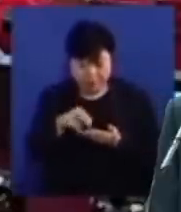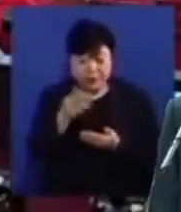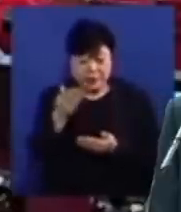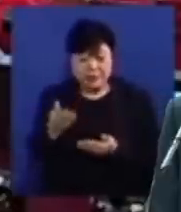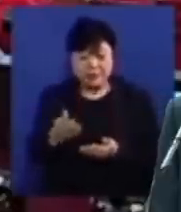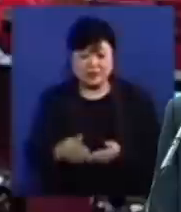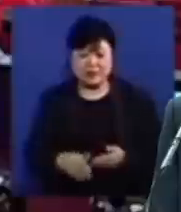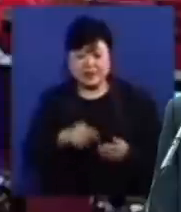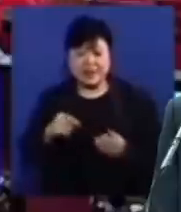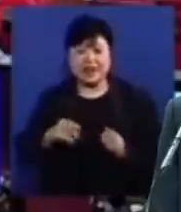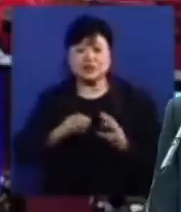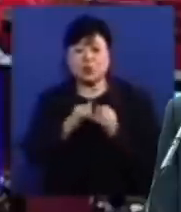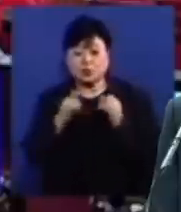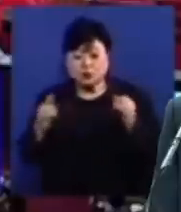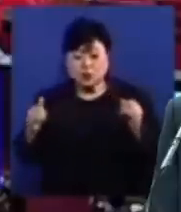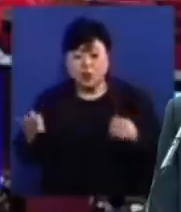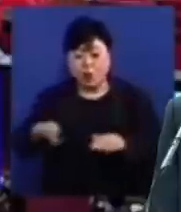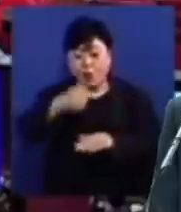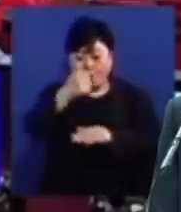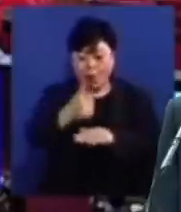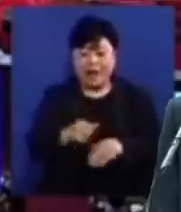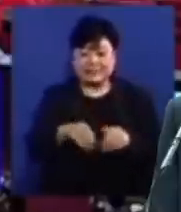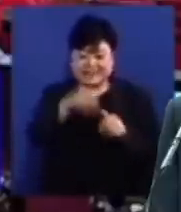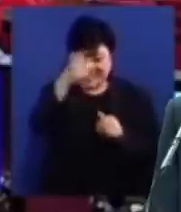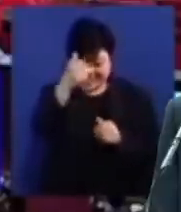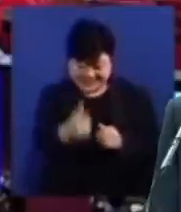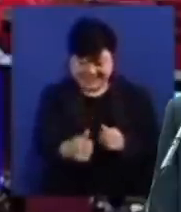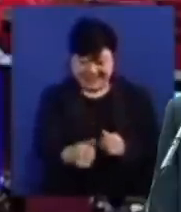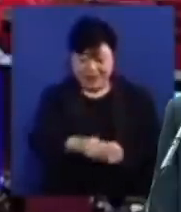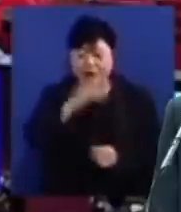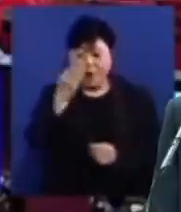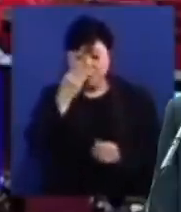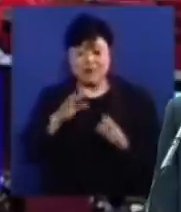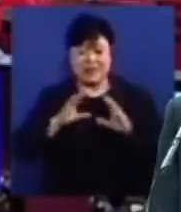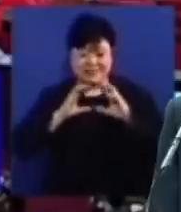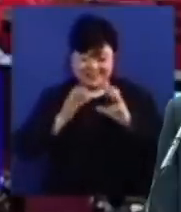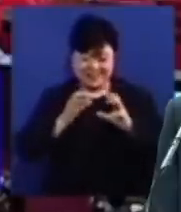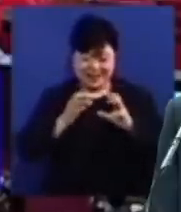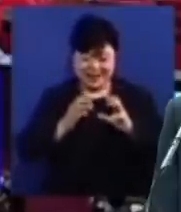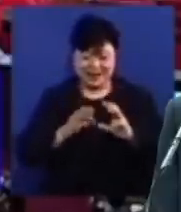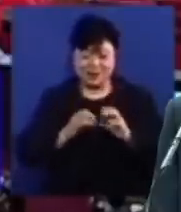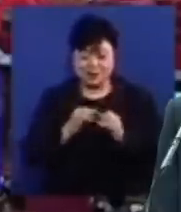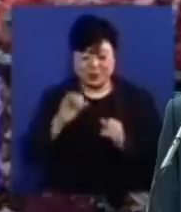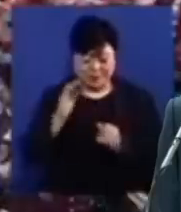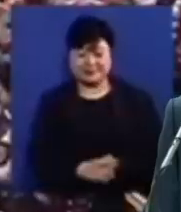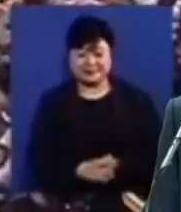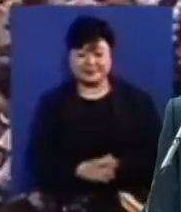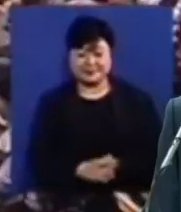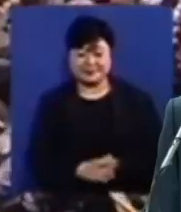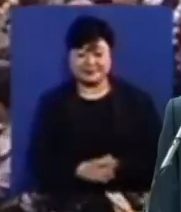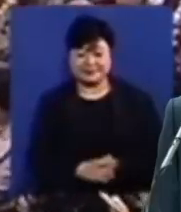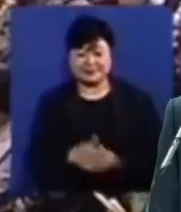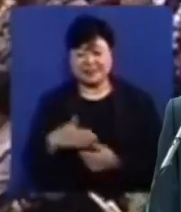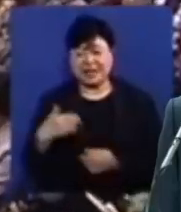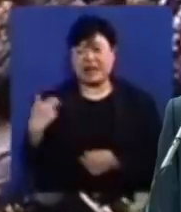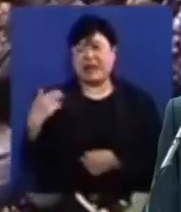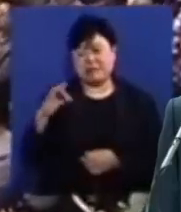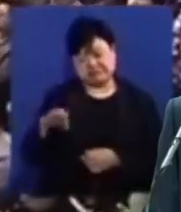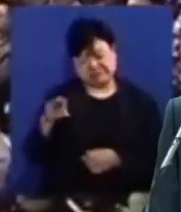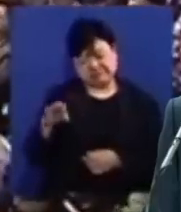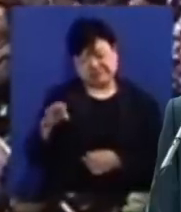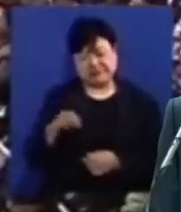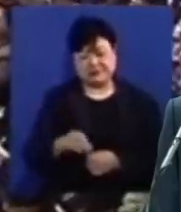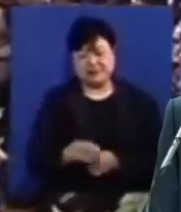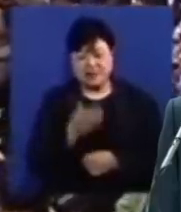너희는 택하신 족속이요 왕같은 제사장이요 거룩한 나라요 그의 소유된 백성이라. 아이 나 아무것도 아닙니다.